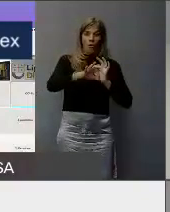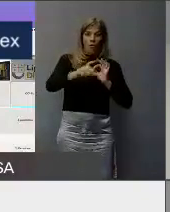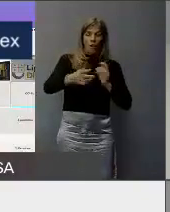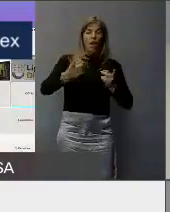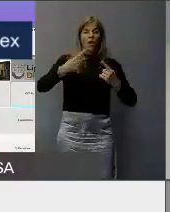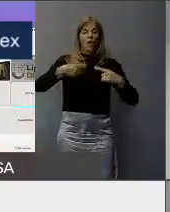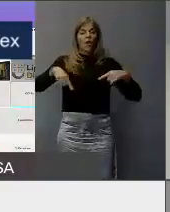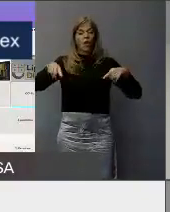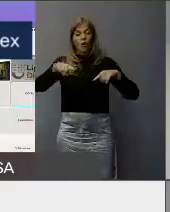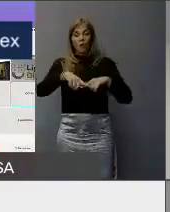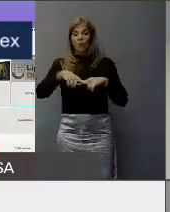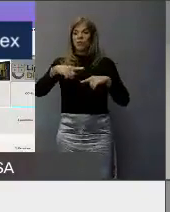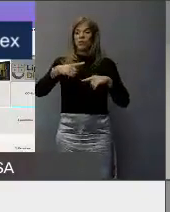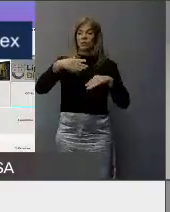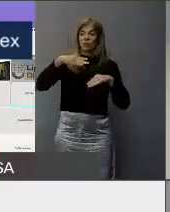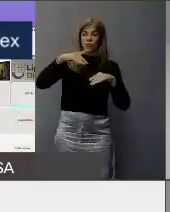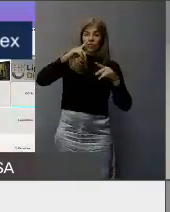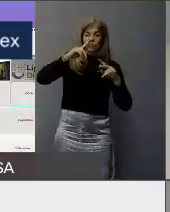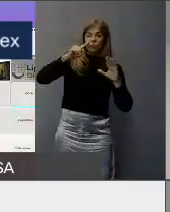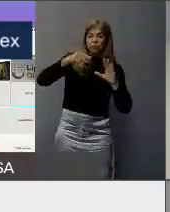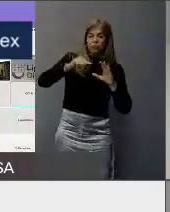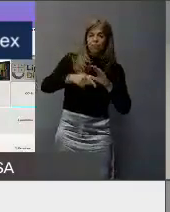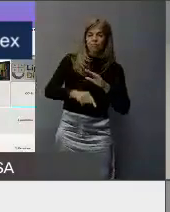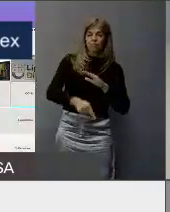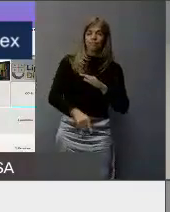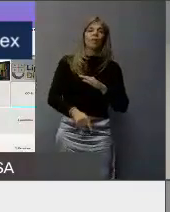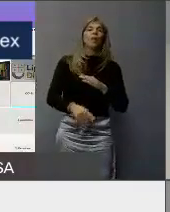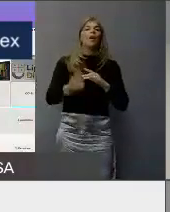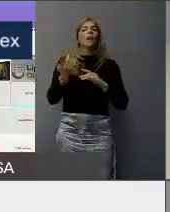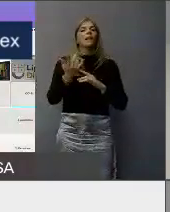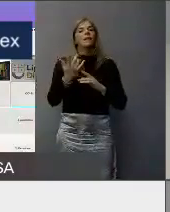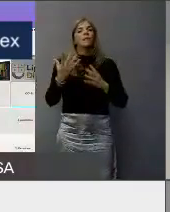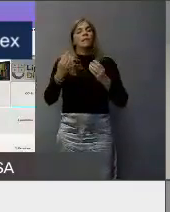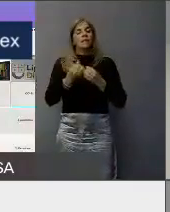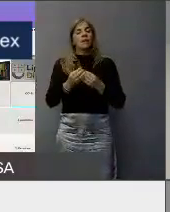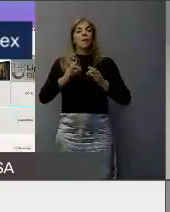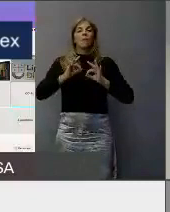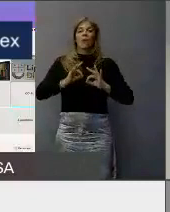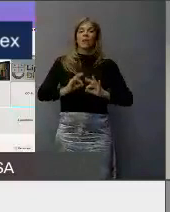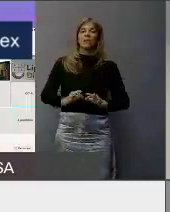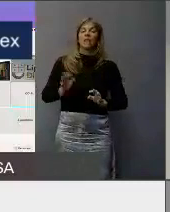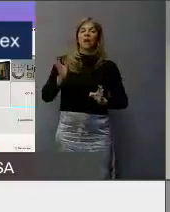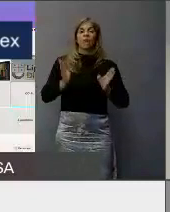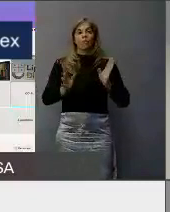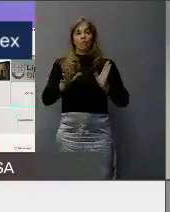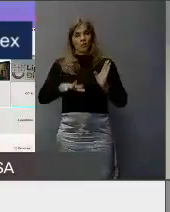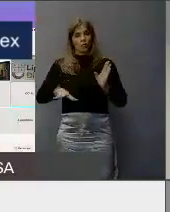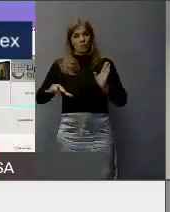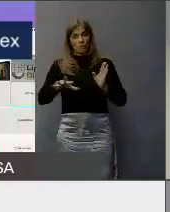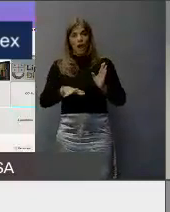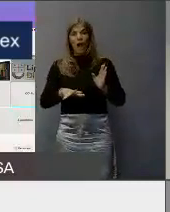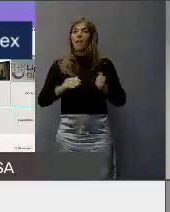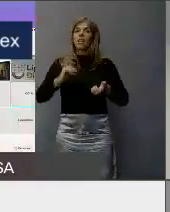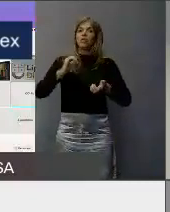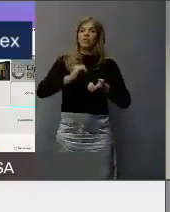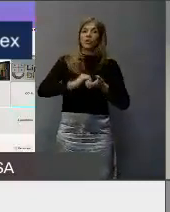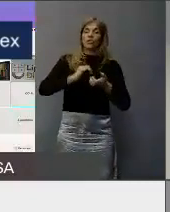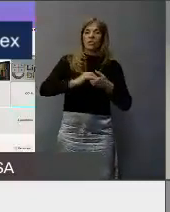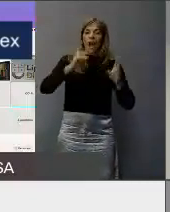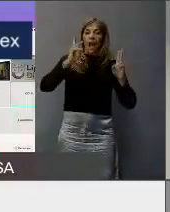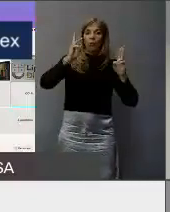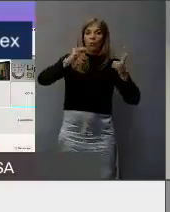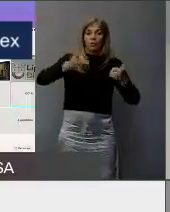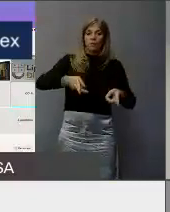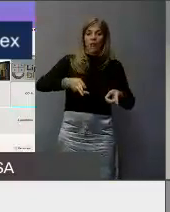con il comando polizia municipale società autostrade per